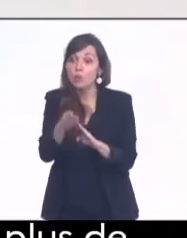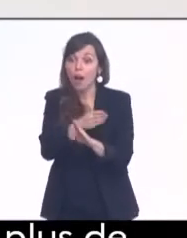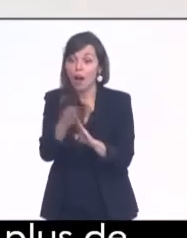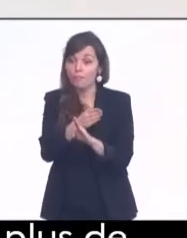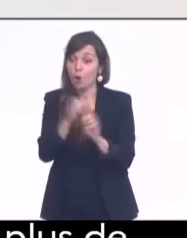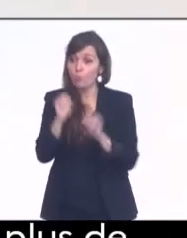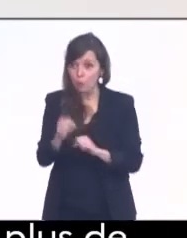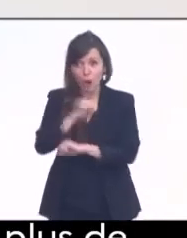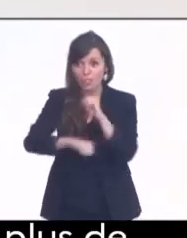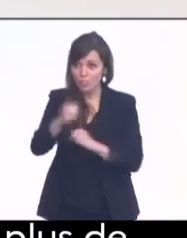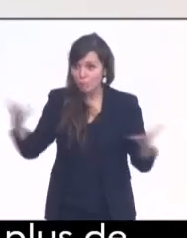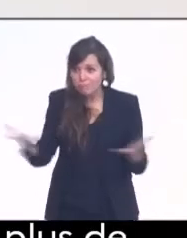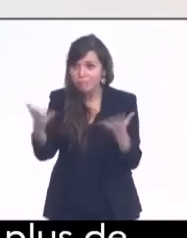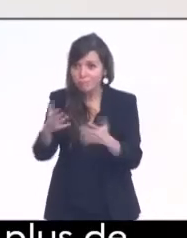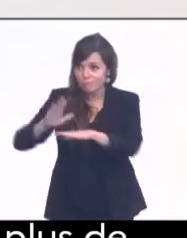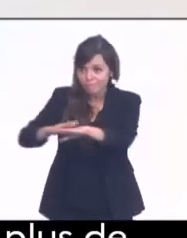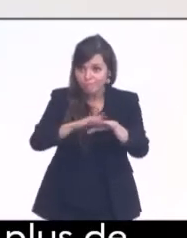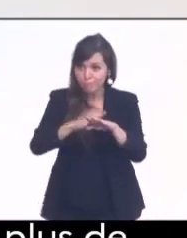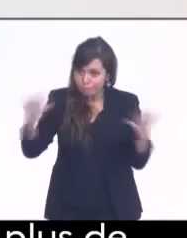en distanciel, mais maintenons le DuoD.